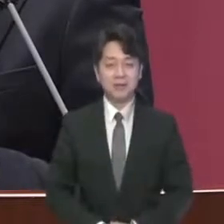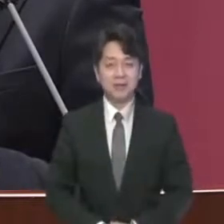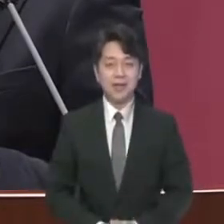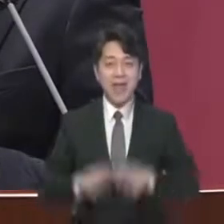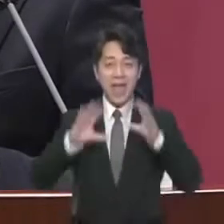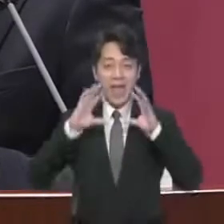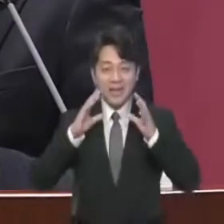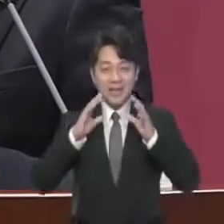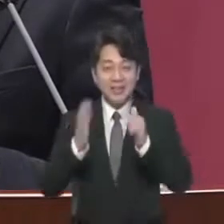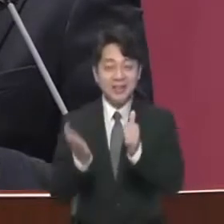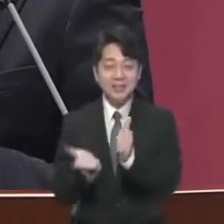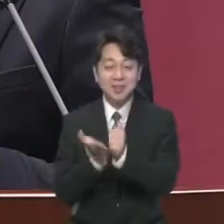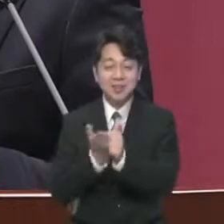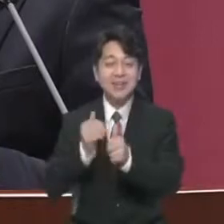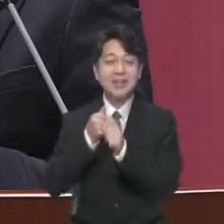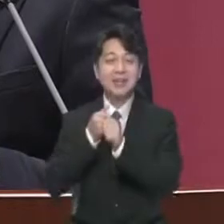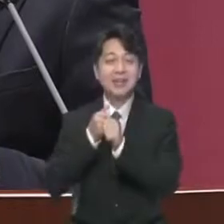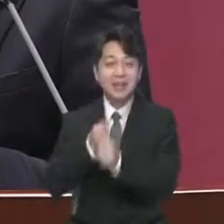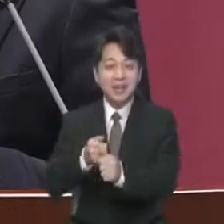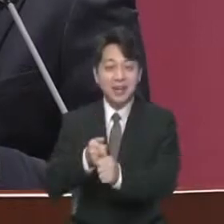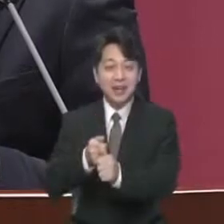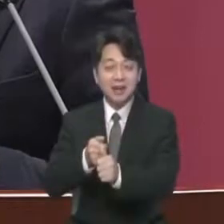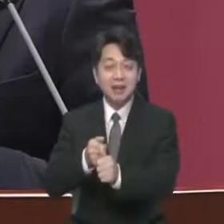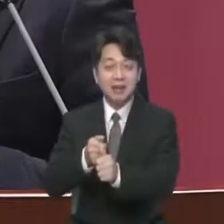단계에 맞게 어떻게